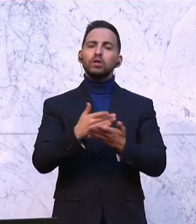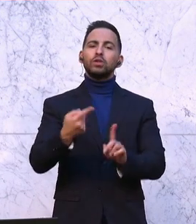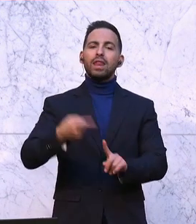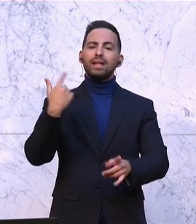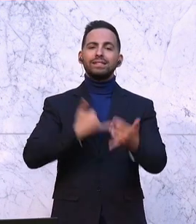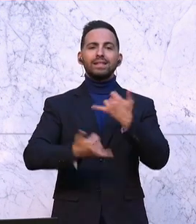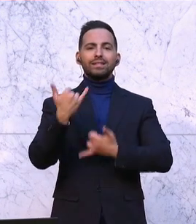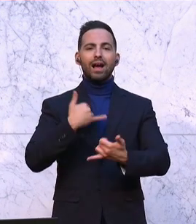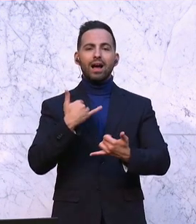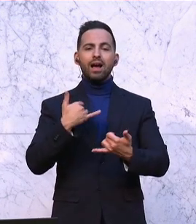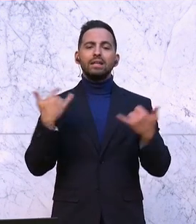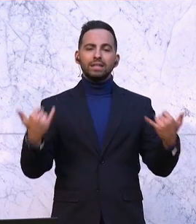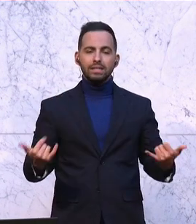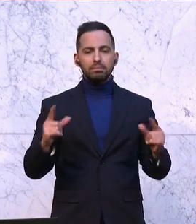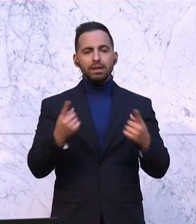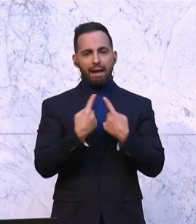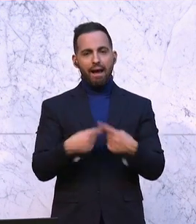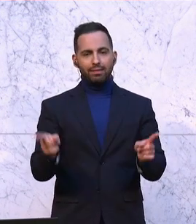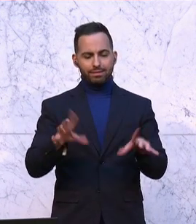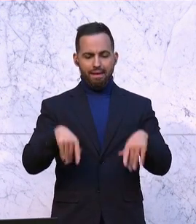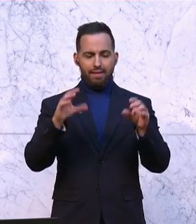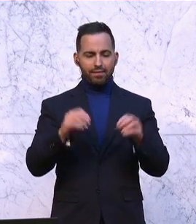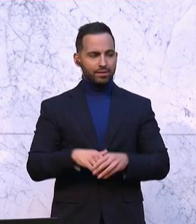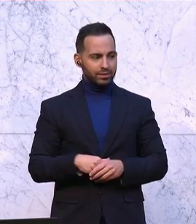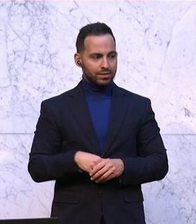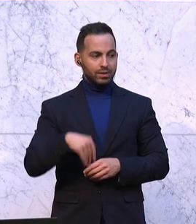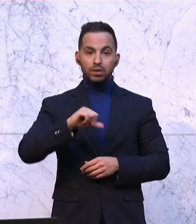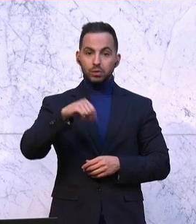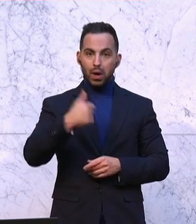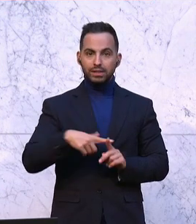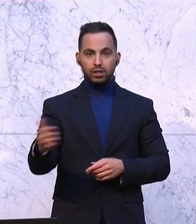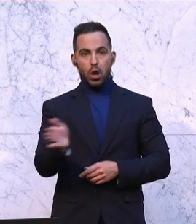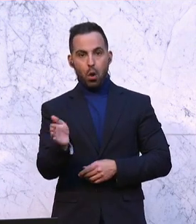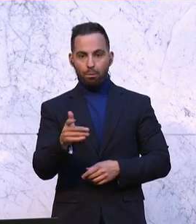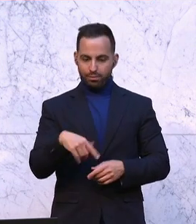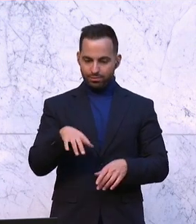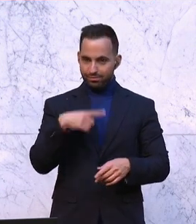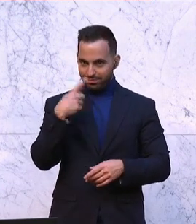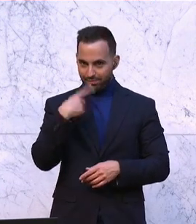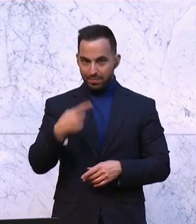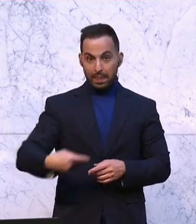qualifizierte Mitarbeiter dringend gesucht. Jetzt fehlt es nur noch dann daran, diese auch ihrer Tätigkeit entsprechend zu bezahlen.